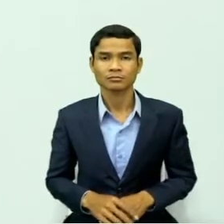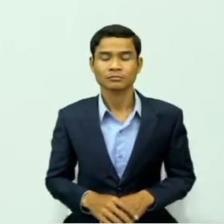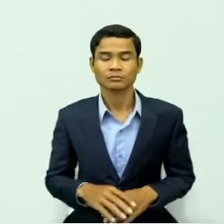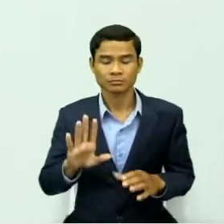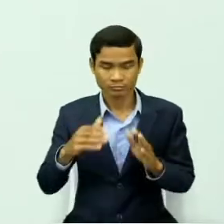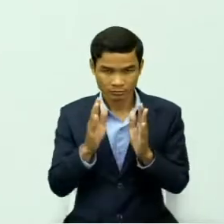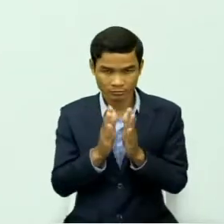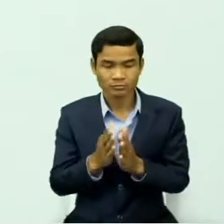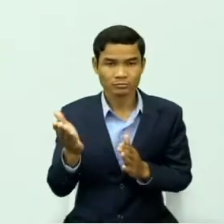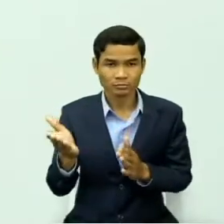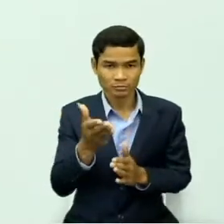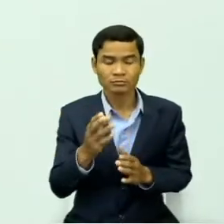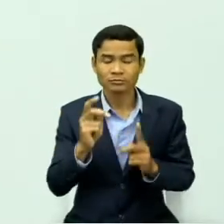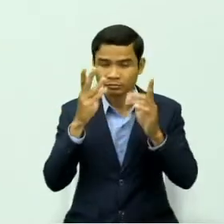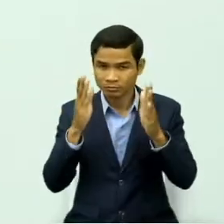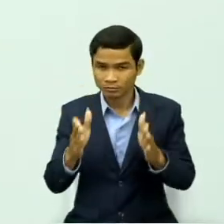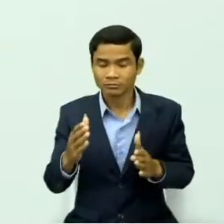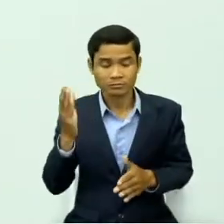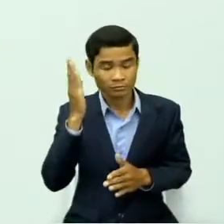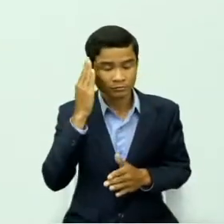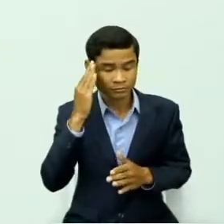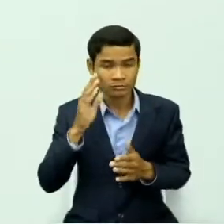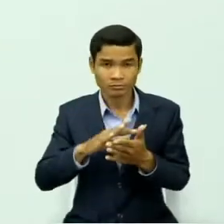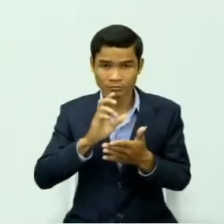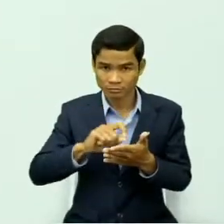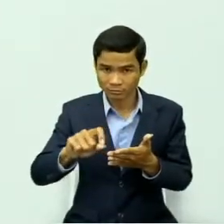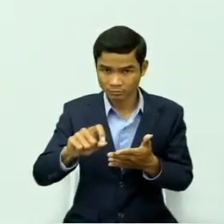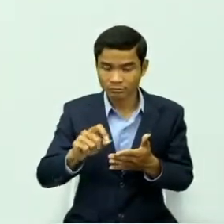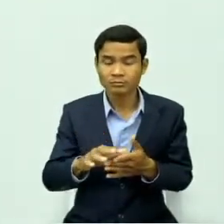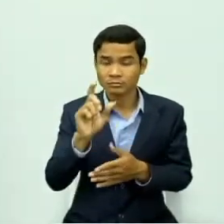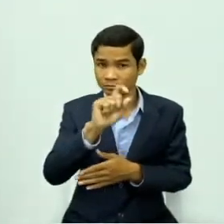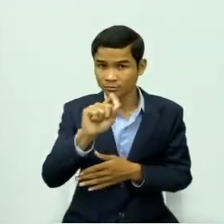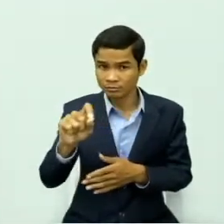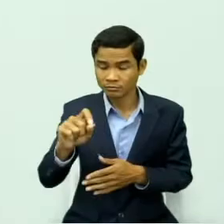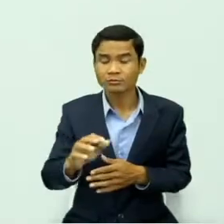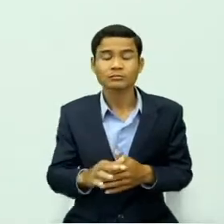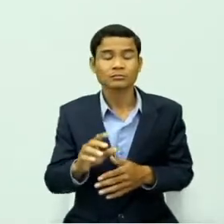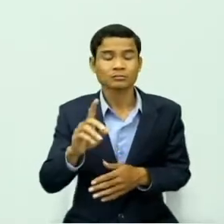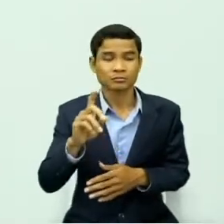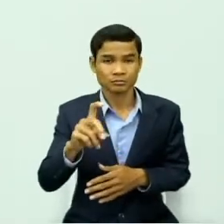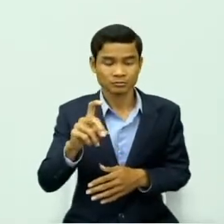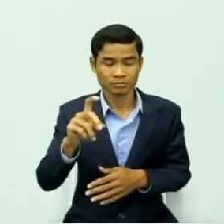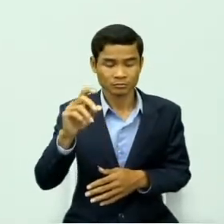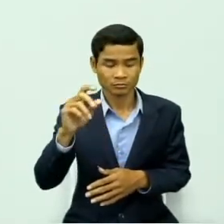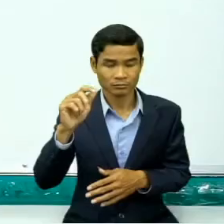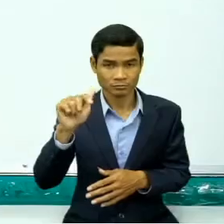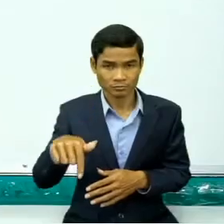Chà ở cốn này lấy nẹ cừu non con, ai xa bị ca sơ xế, chèo.